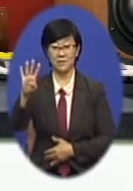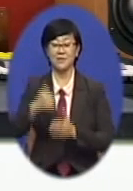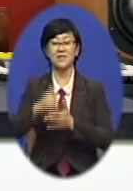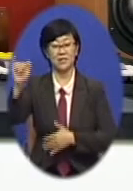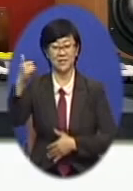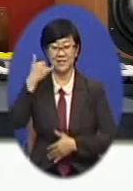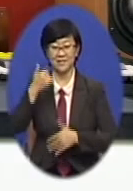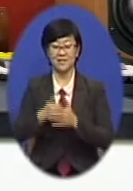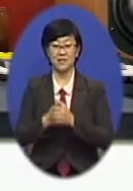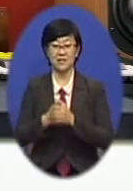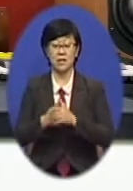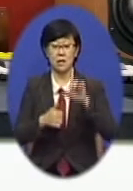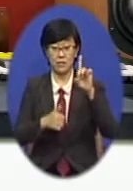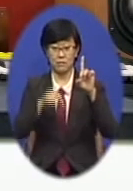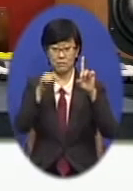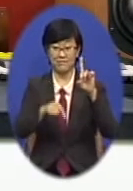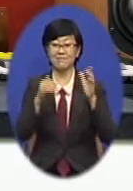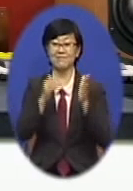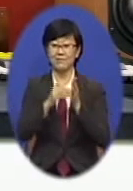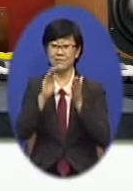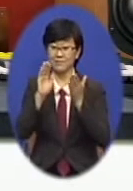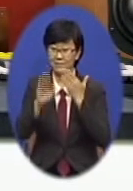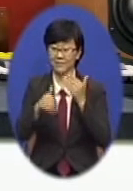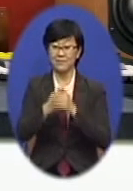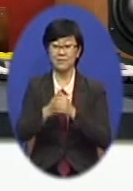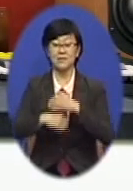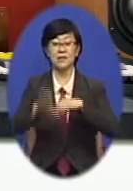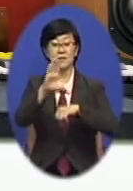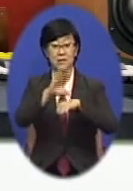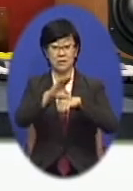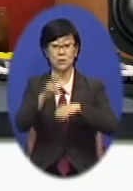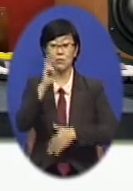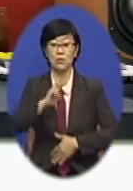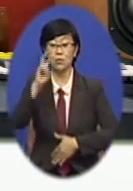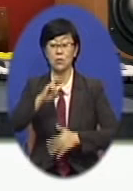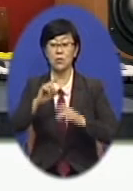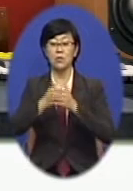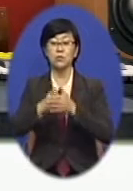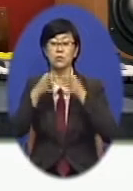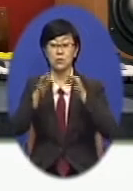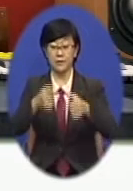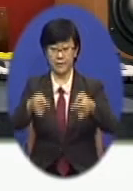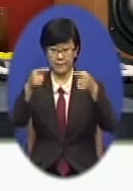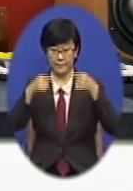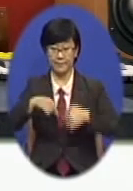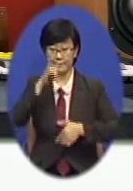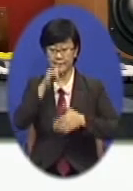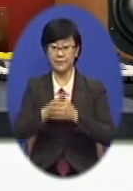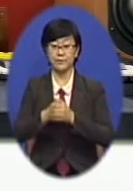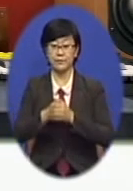060-608-1004번을 누르시고 1번을 딱 누르시면 생방송 노래 부르기 참여가 되는데요.